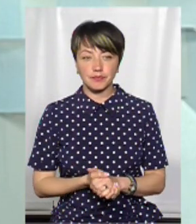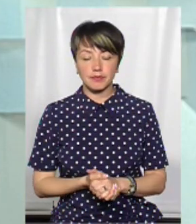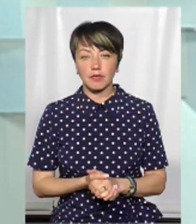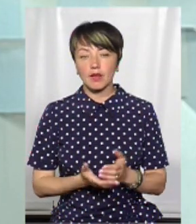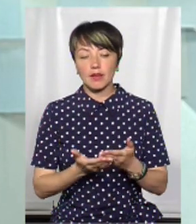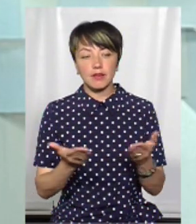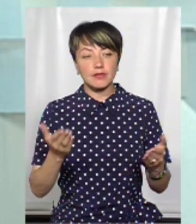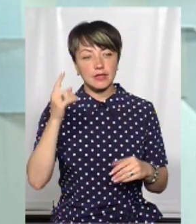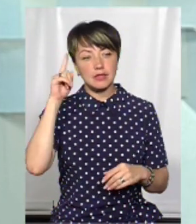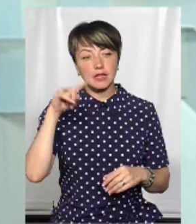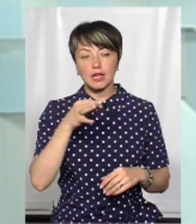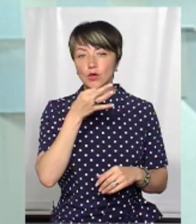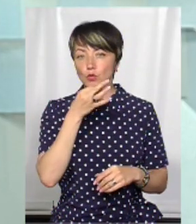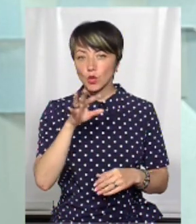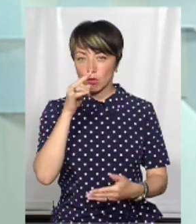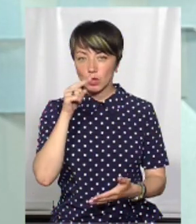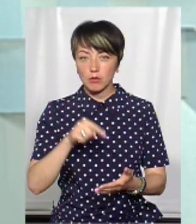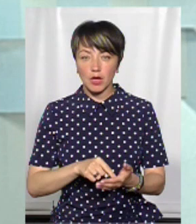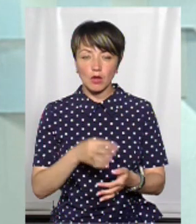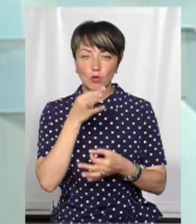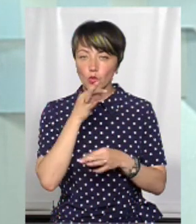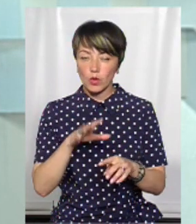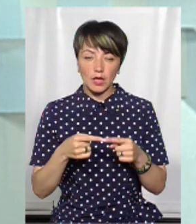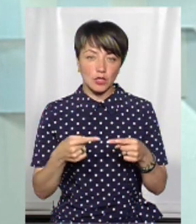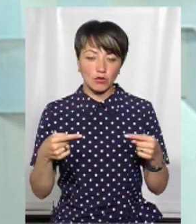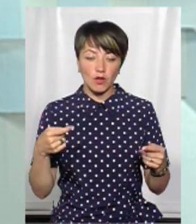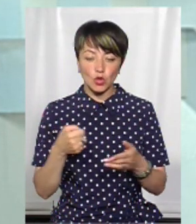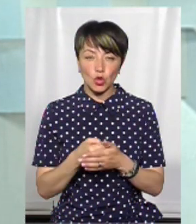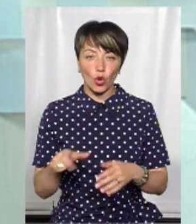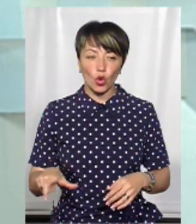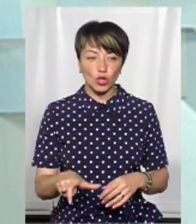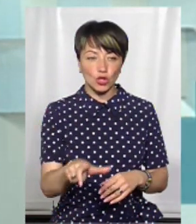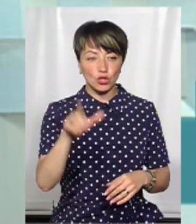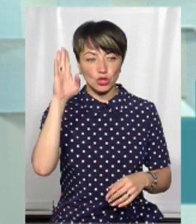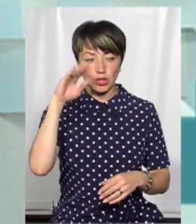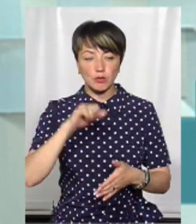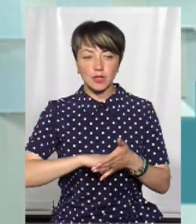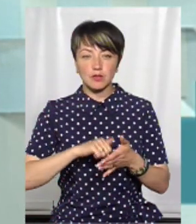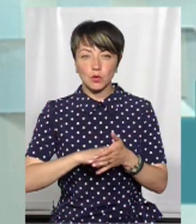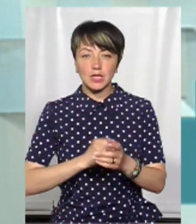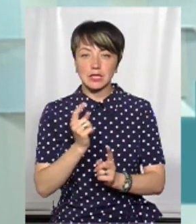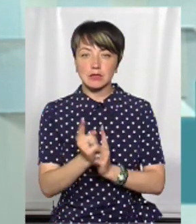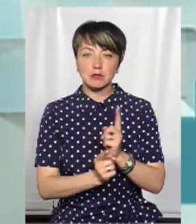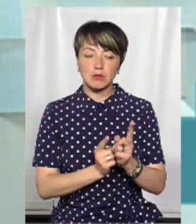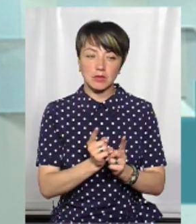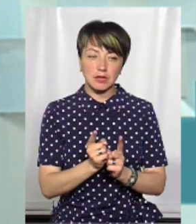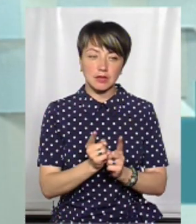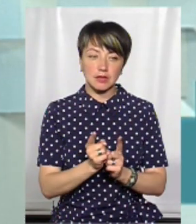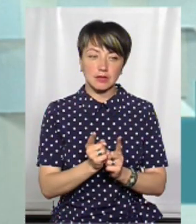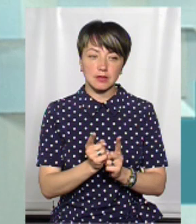Ви знаєте, будь-яке потрапляння будь-яких речовин до річки, воно призводить до зміни в ту чи іншу